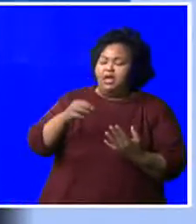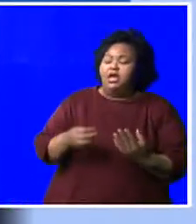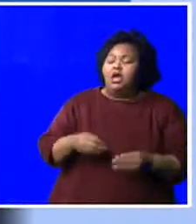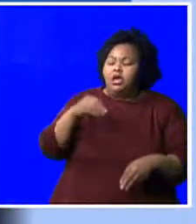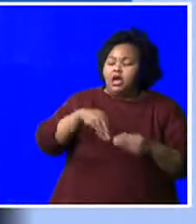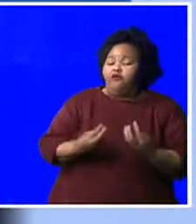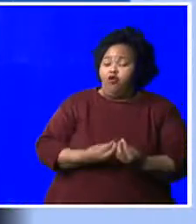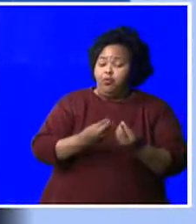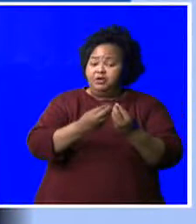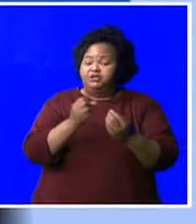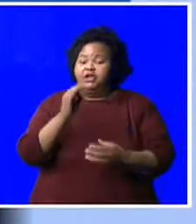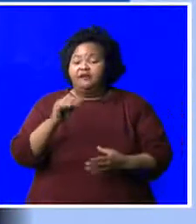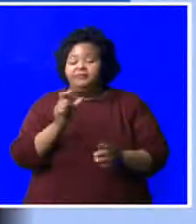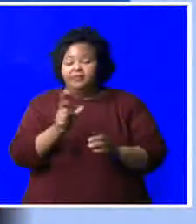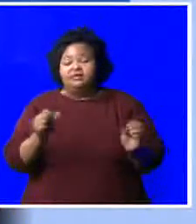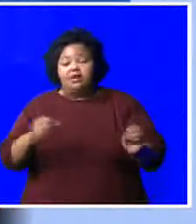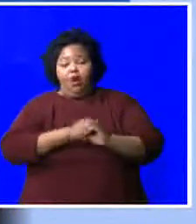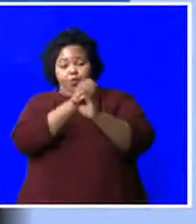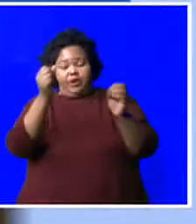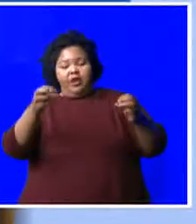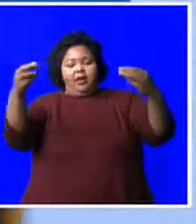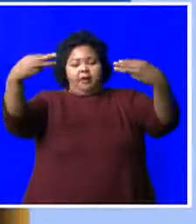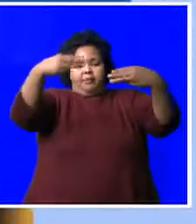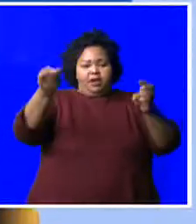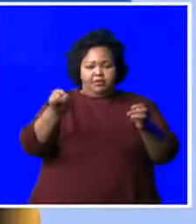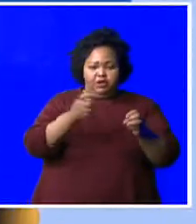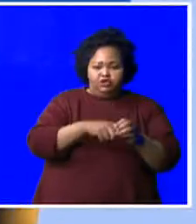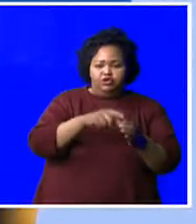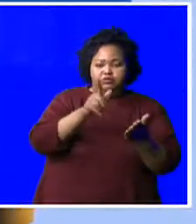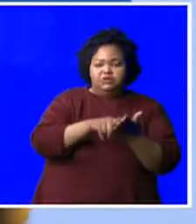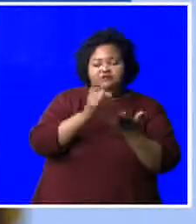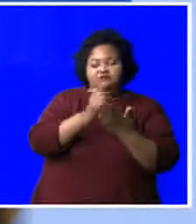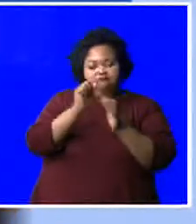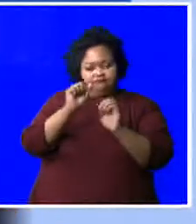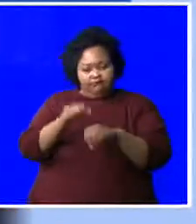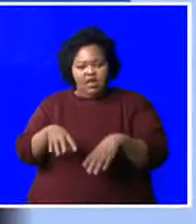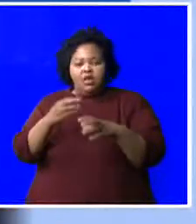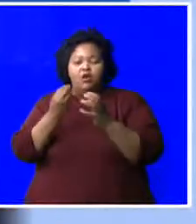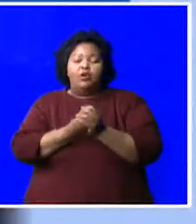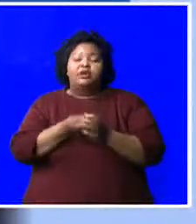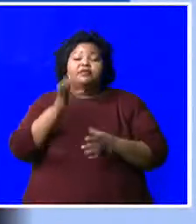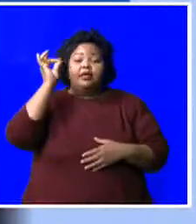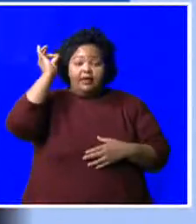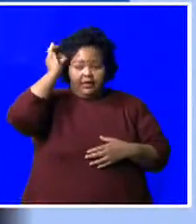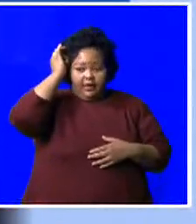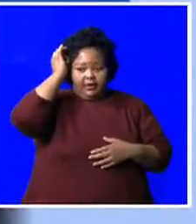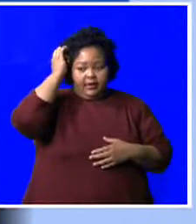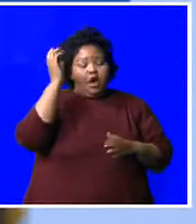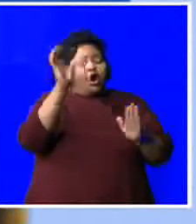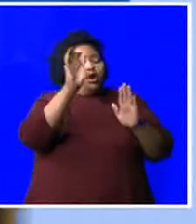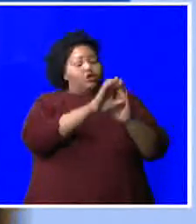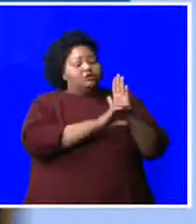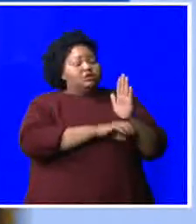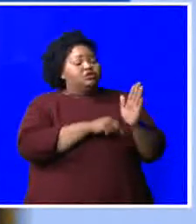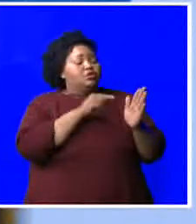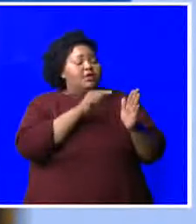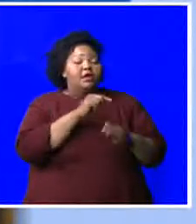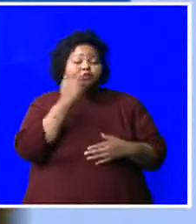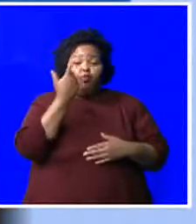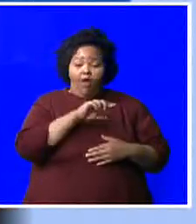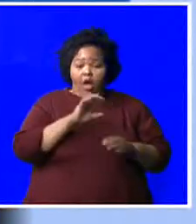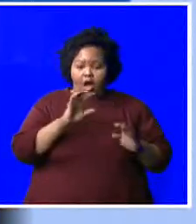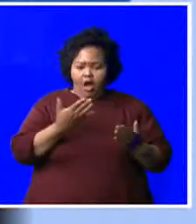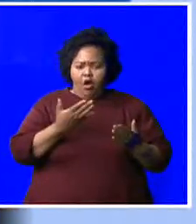nengwenyama buhle bale system ke wena kunene ngolokuthi ayifani nalapho khona ukhethwa khona onke